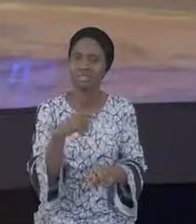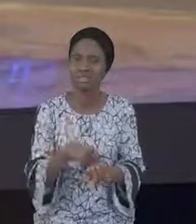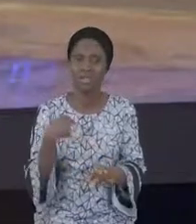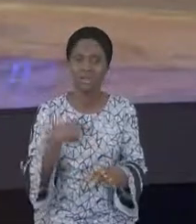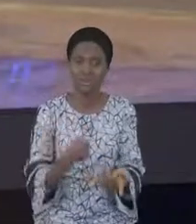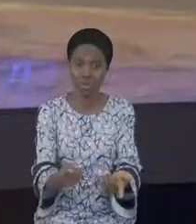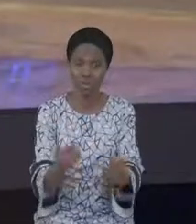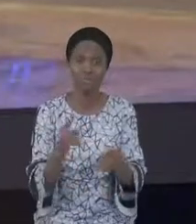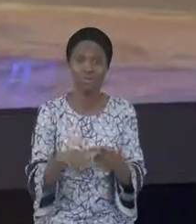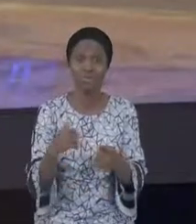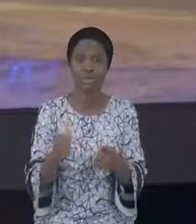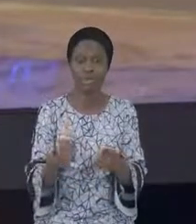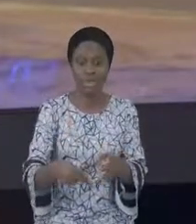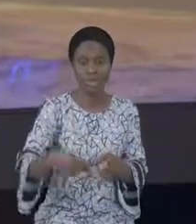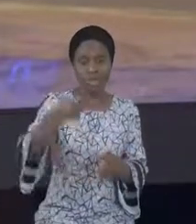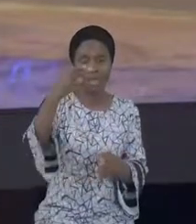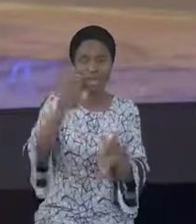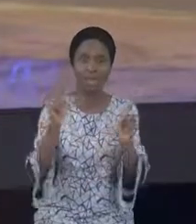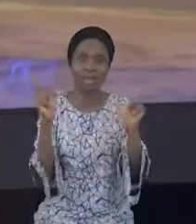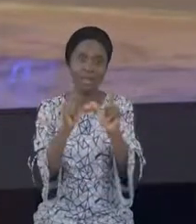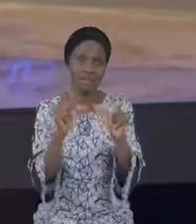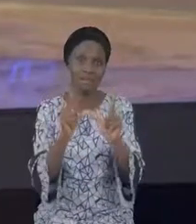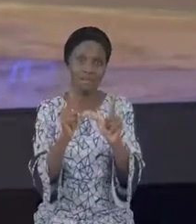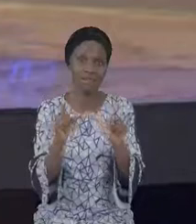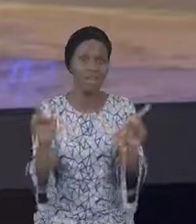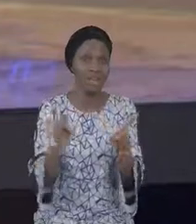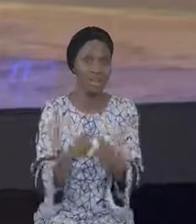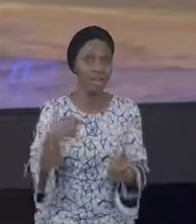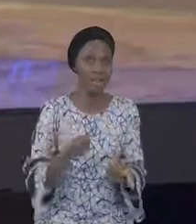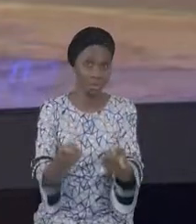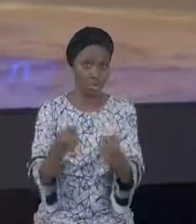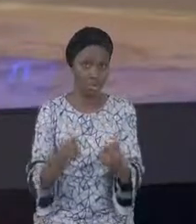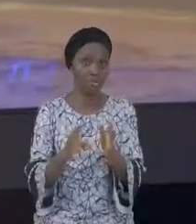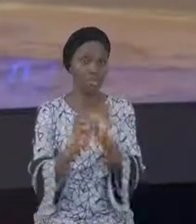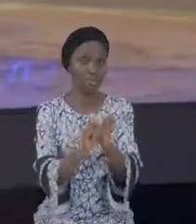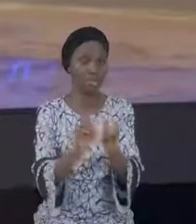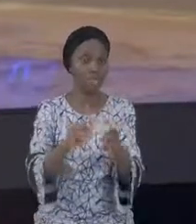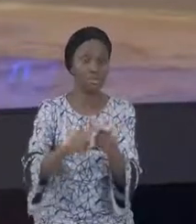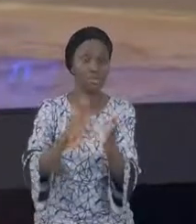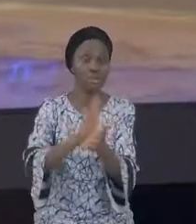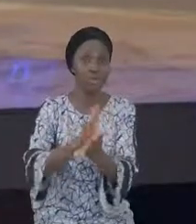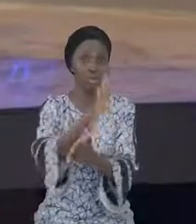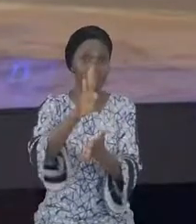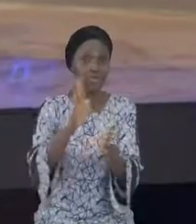Lorsqu'on parvient à un niveau plus élevé, comme on passe